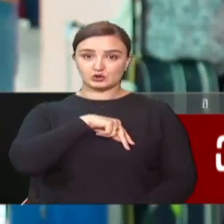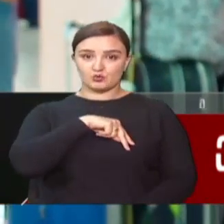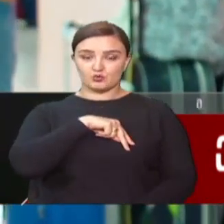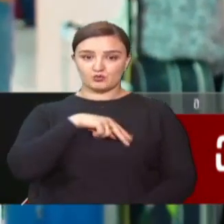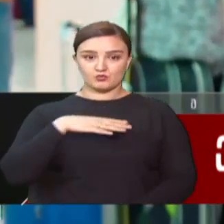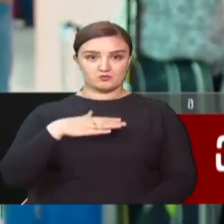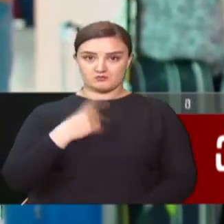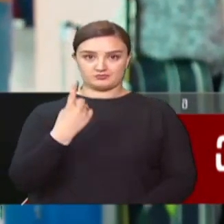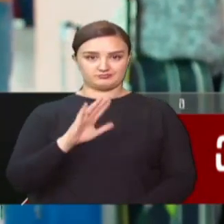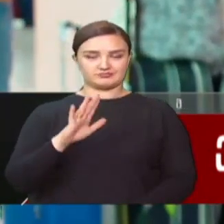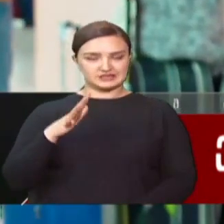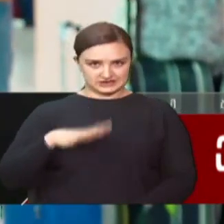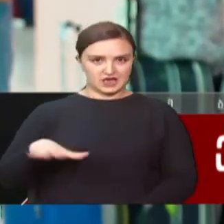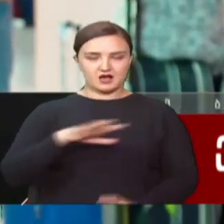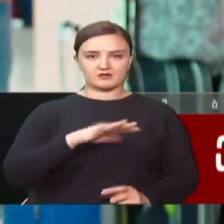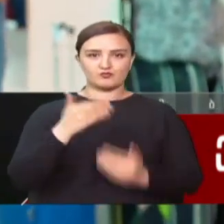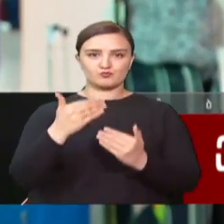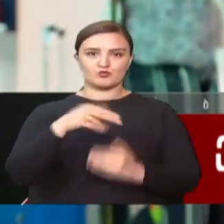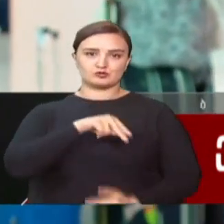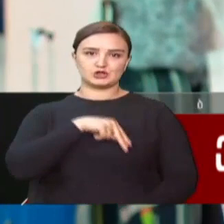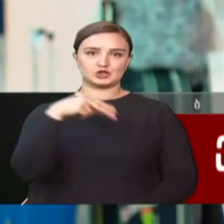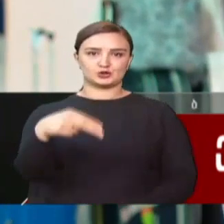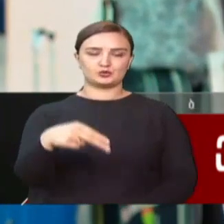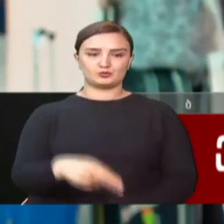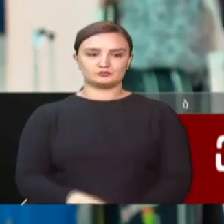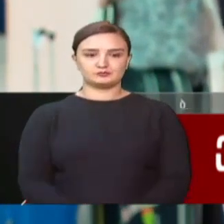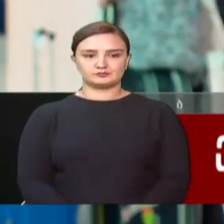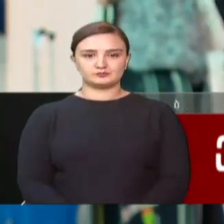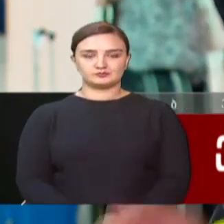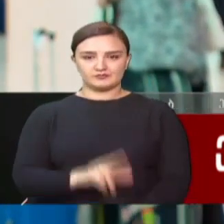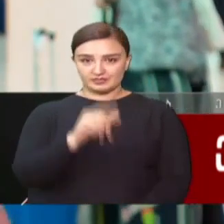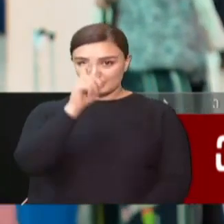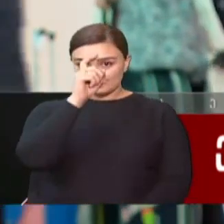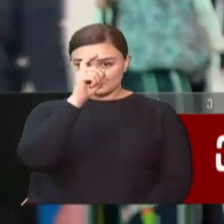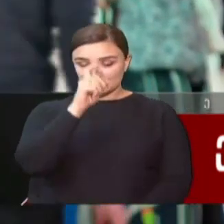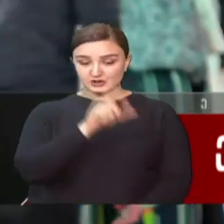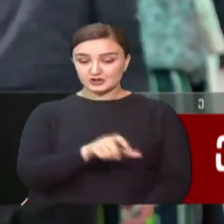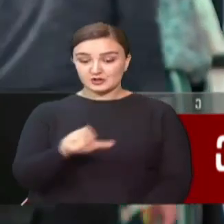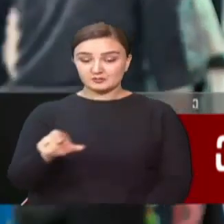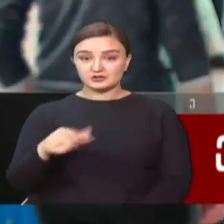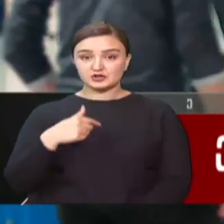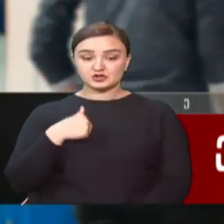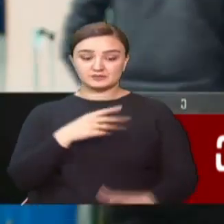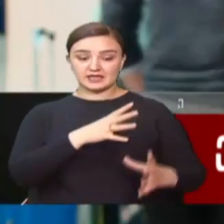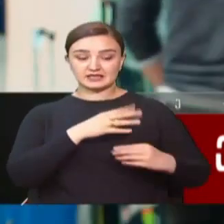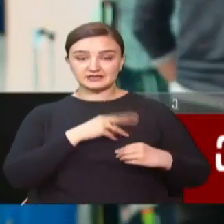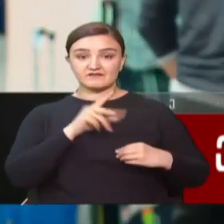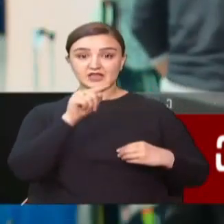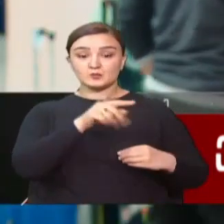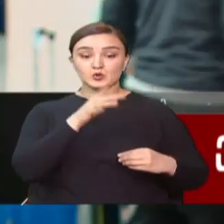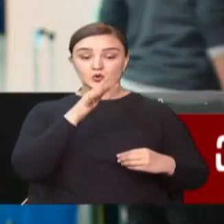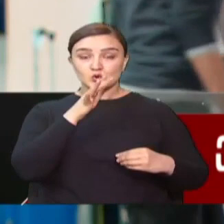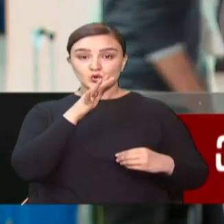ekutnes chems kveqanas sakartvelos da im bichebs im chems tanamebzoleps vints im